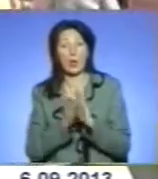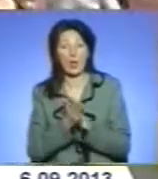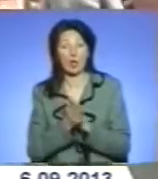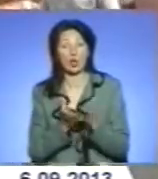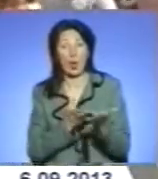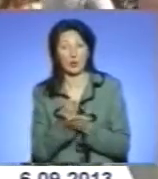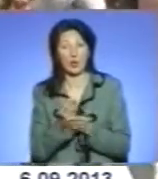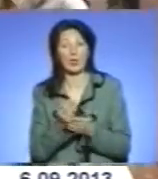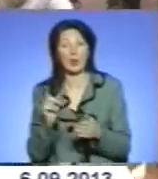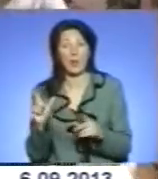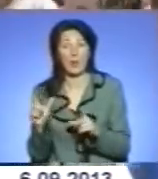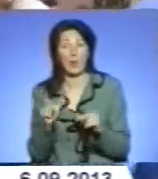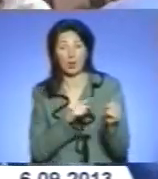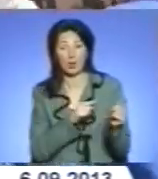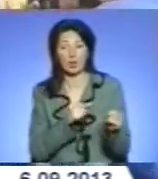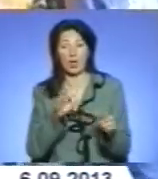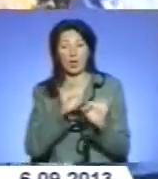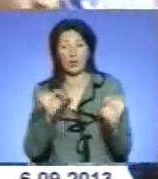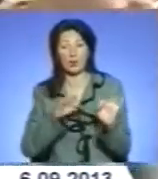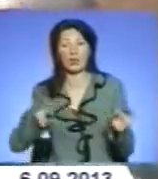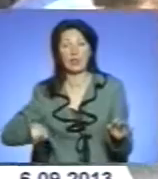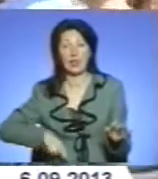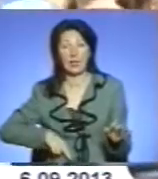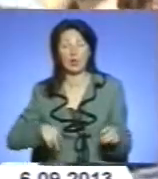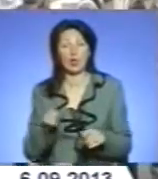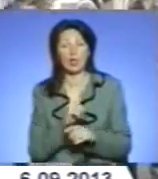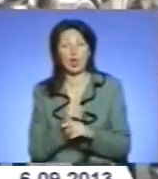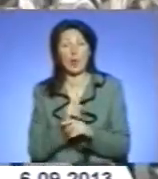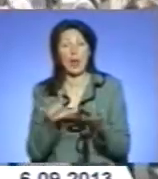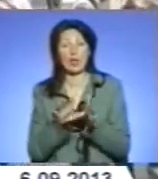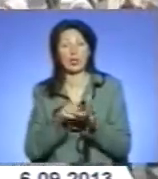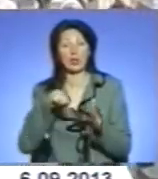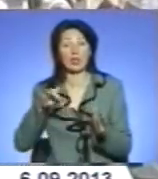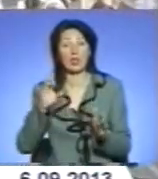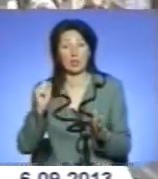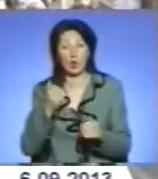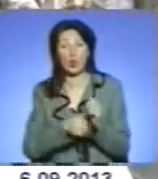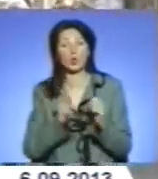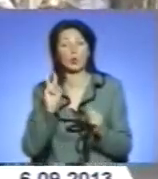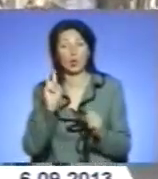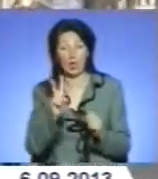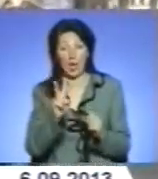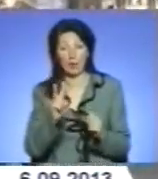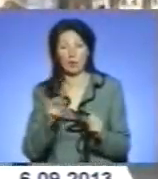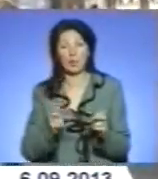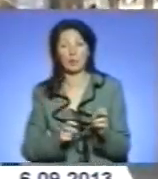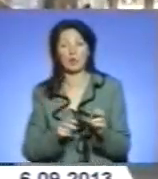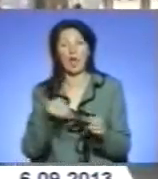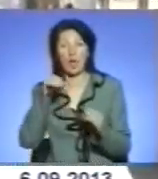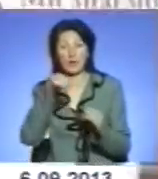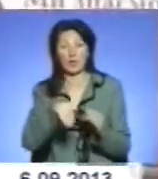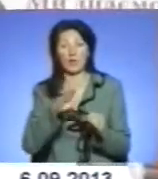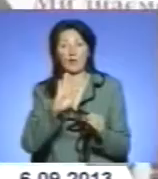директор комунального підприємства «Тернопільелектротранс». У кожному тролейбусі підприємства встановлять валідатор –